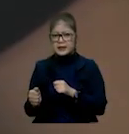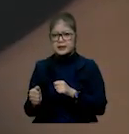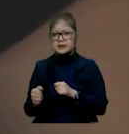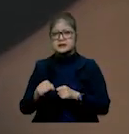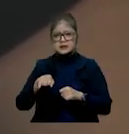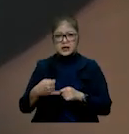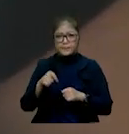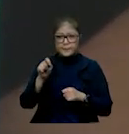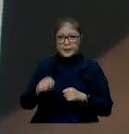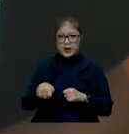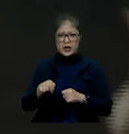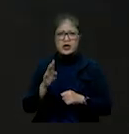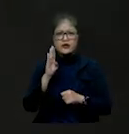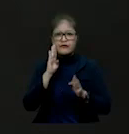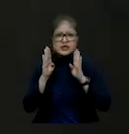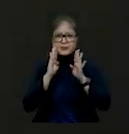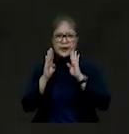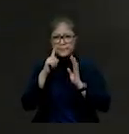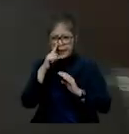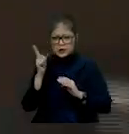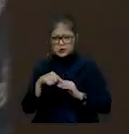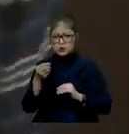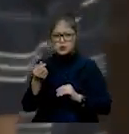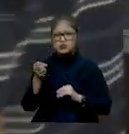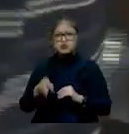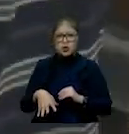akun Facebook palsu. Tim Liputan iNews melaporkan.